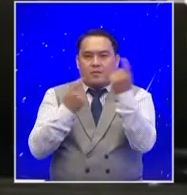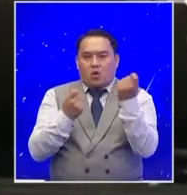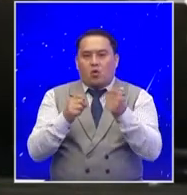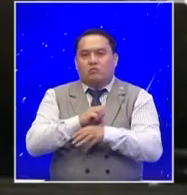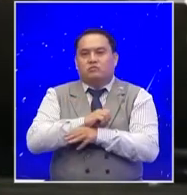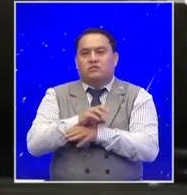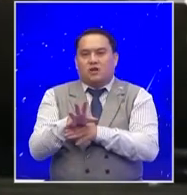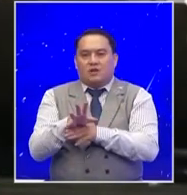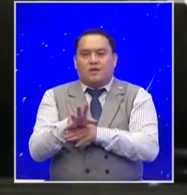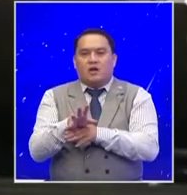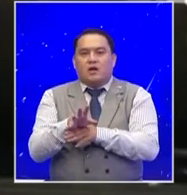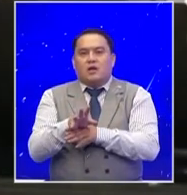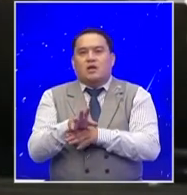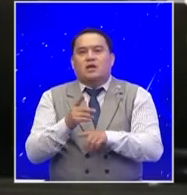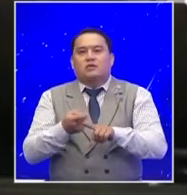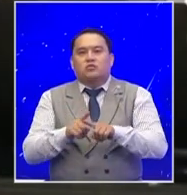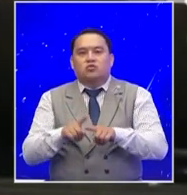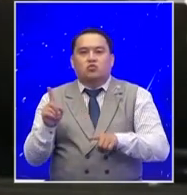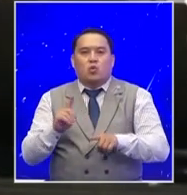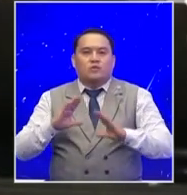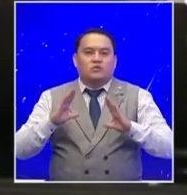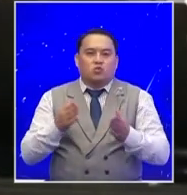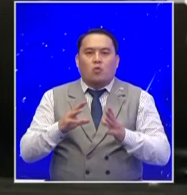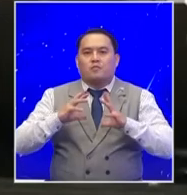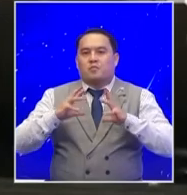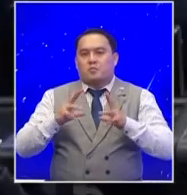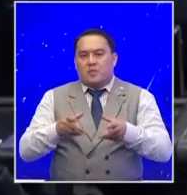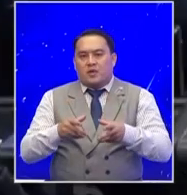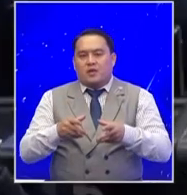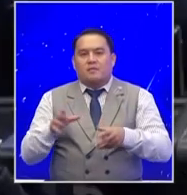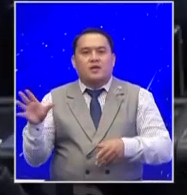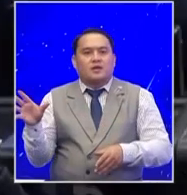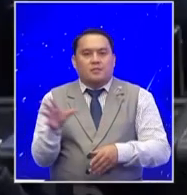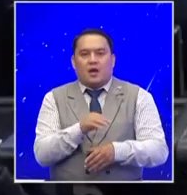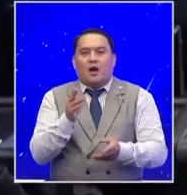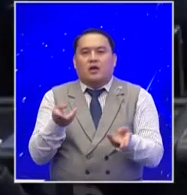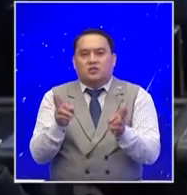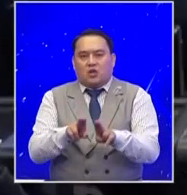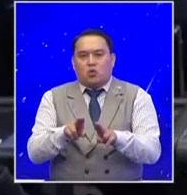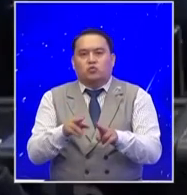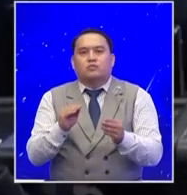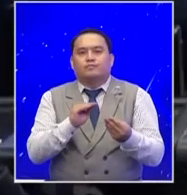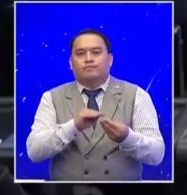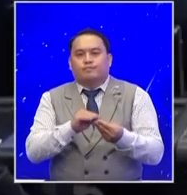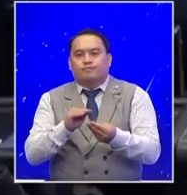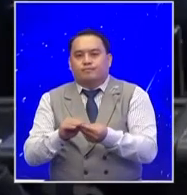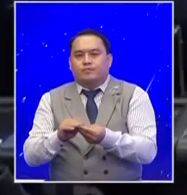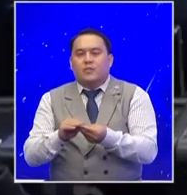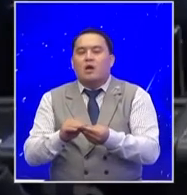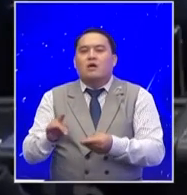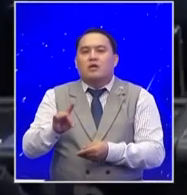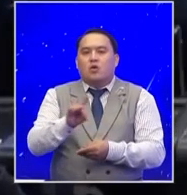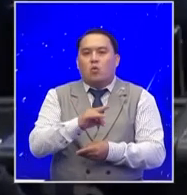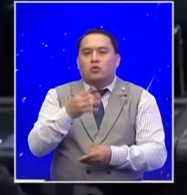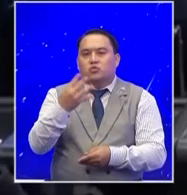пандемию коронавируса, а также тем, что эпидемиологическая ситуация во всем мире остается напряженной. На сегодняшний день в